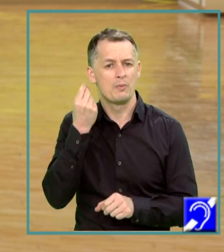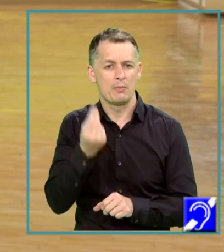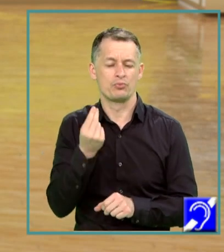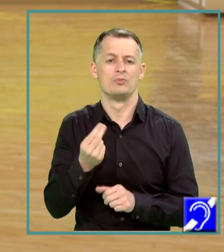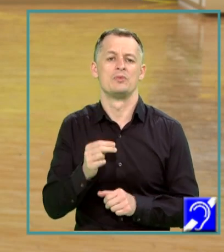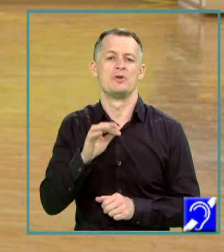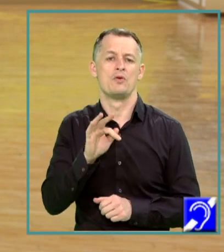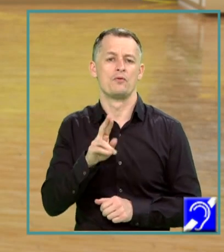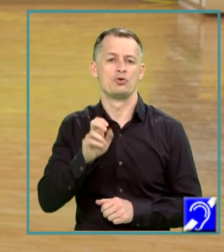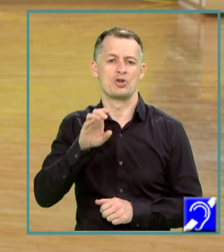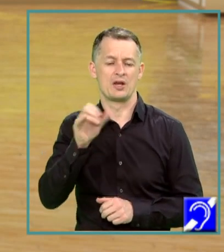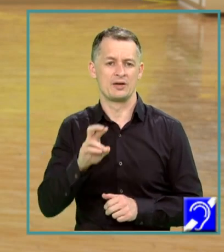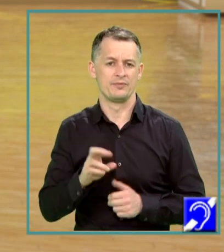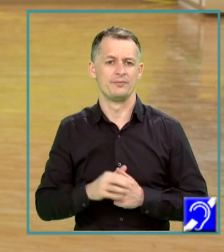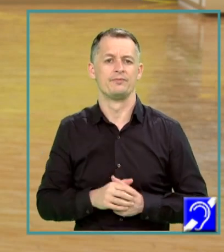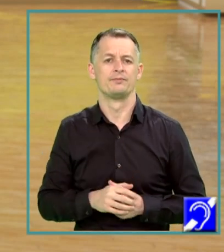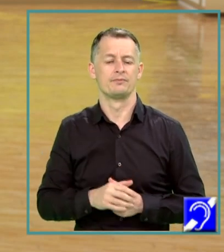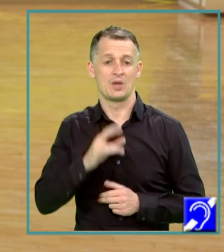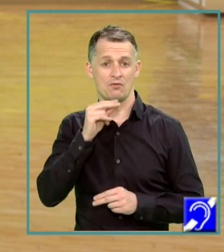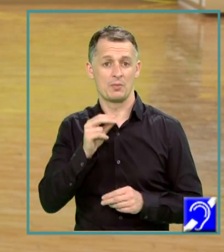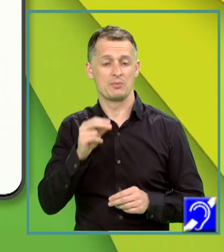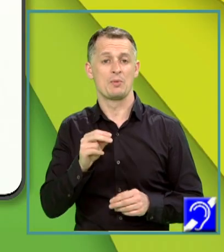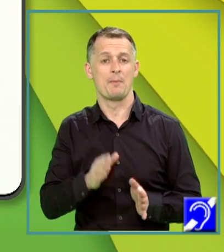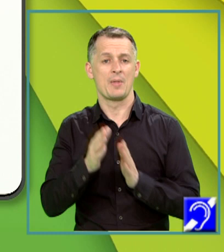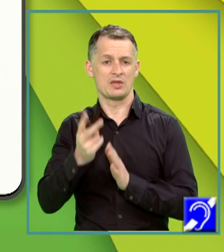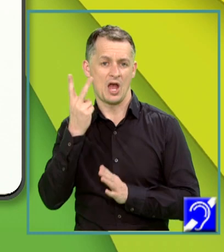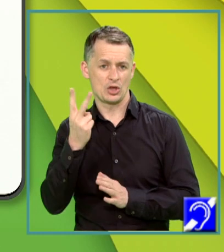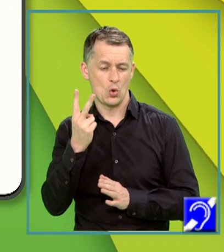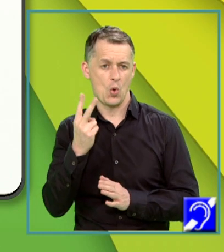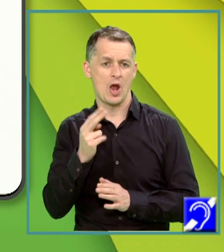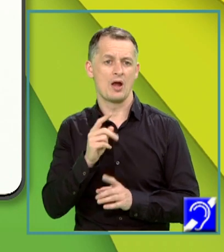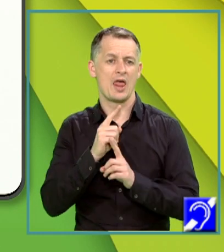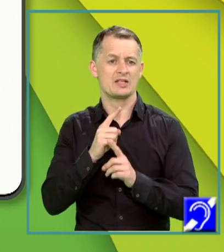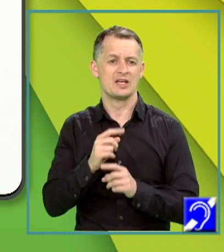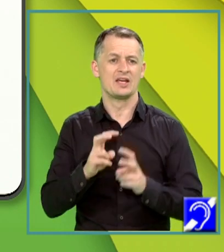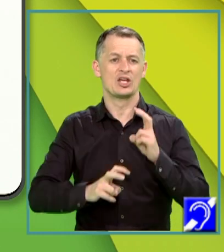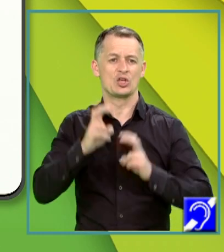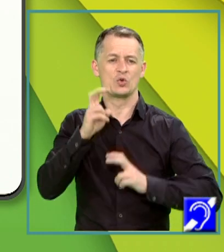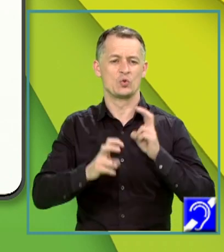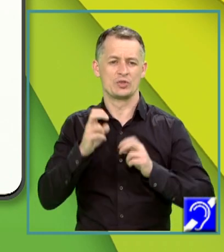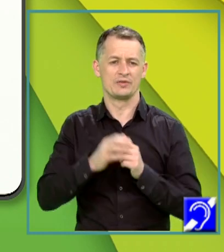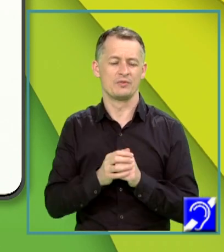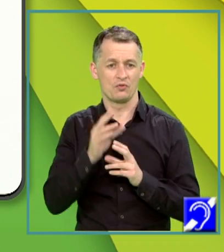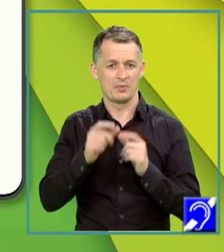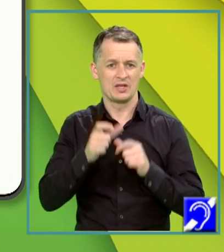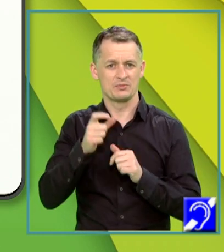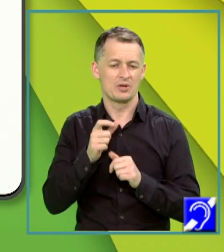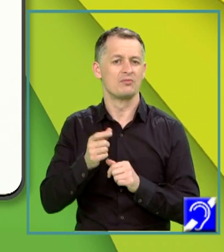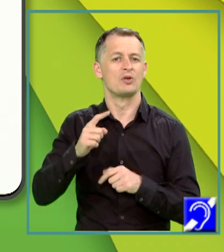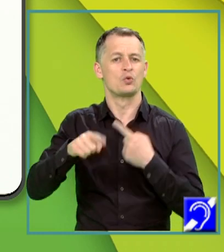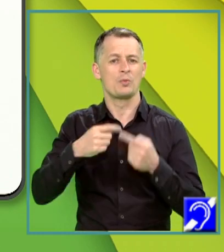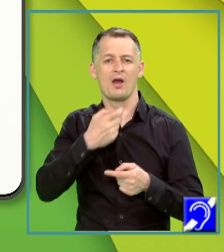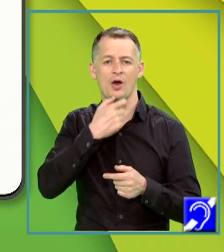ajungem la partea a doua a lecției despre industrie și vom începe cu aspectele generale ale Industriei românești de după